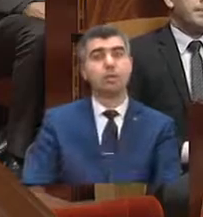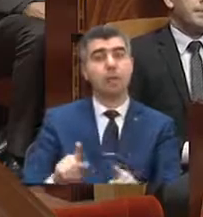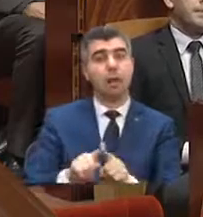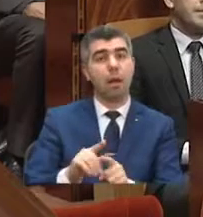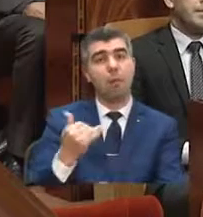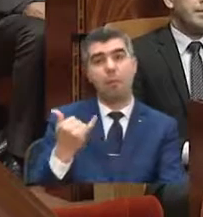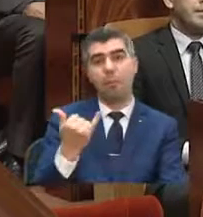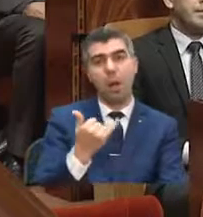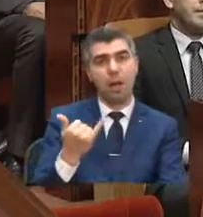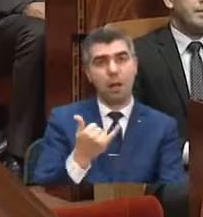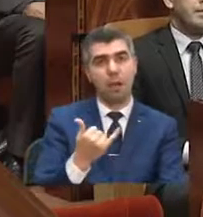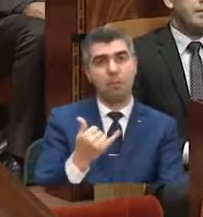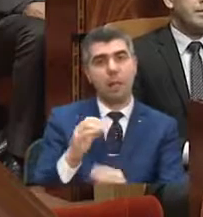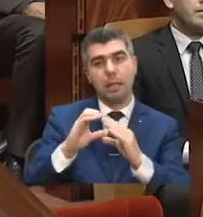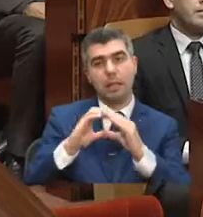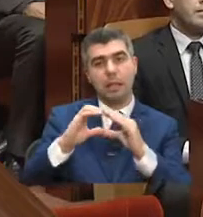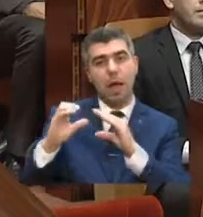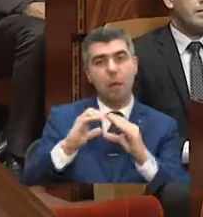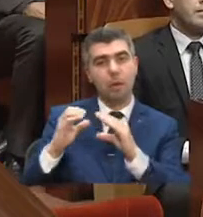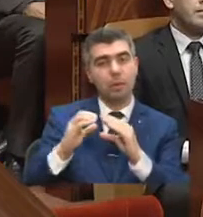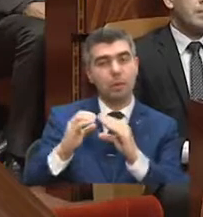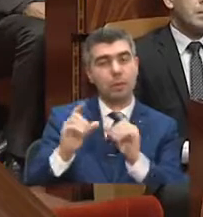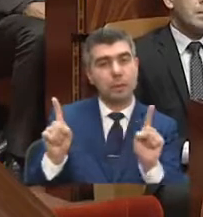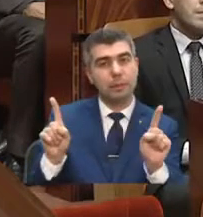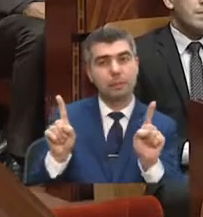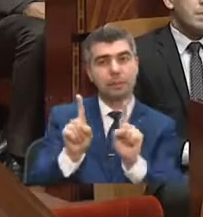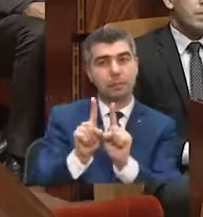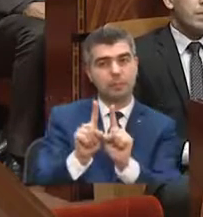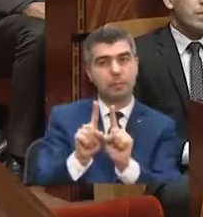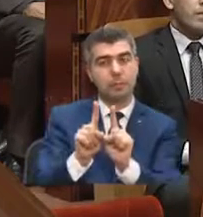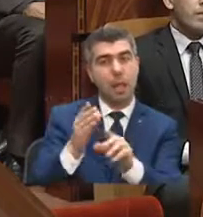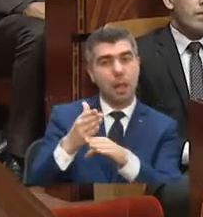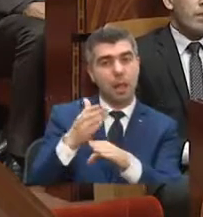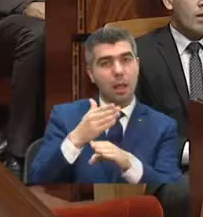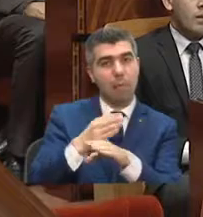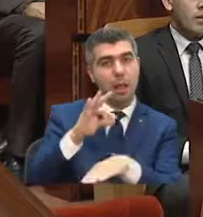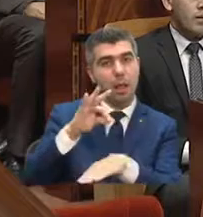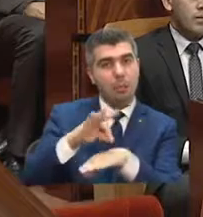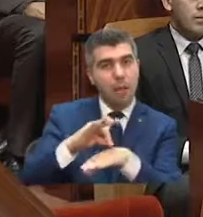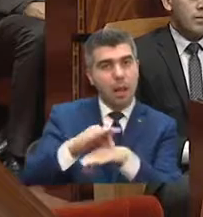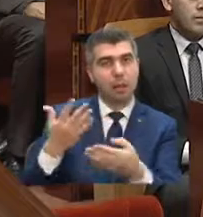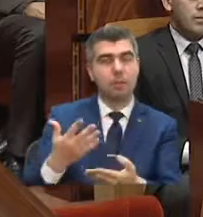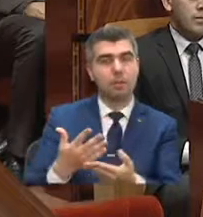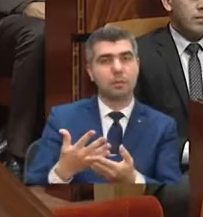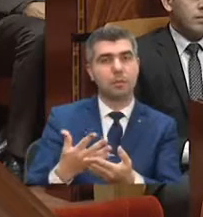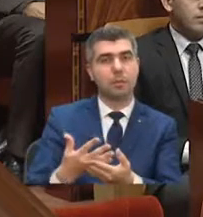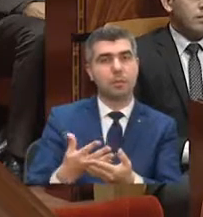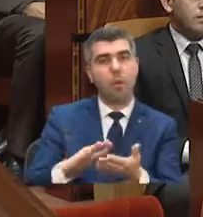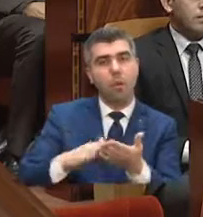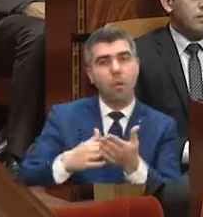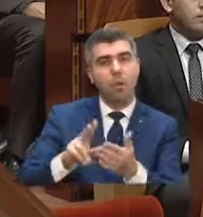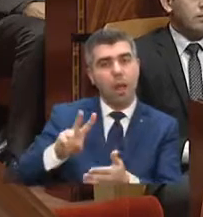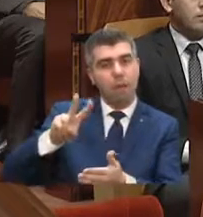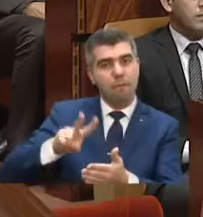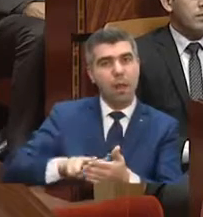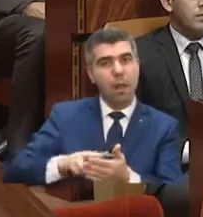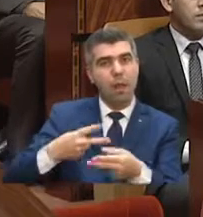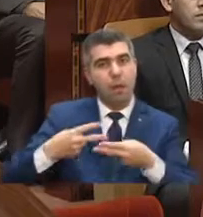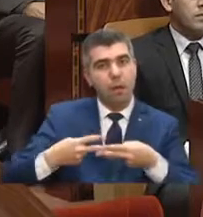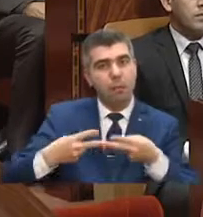الوحيد، والتواصل المستمر في الوقاية وفي الحقائق وليس